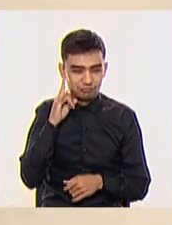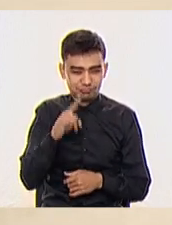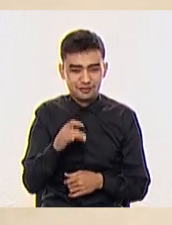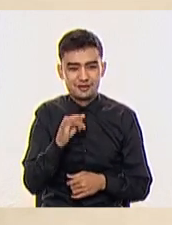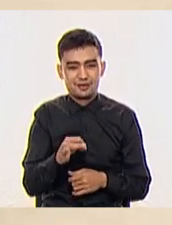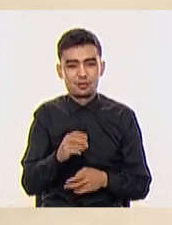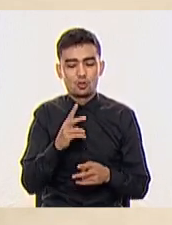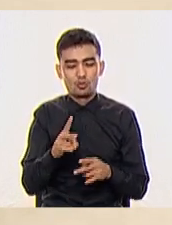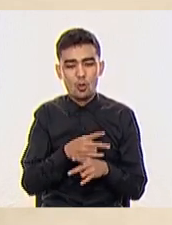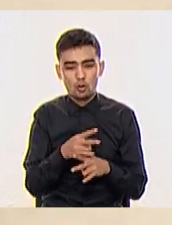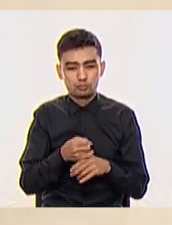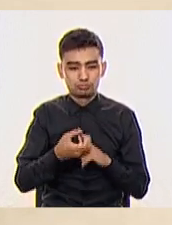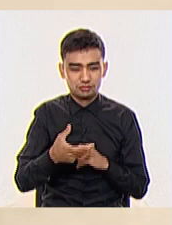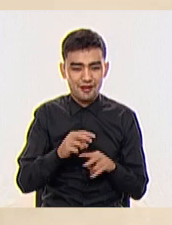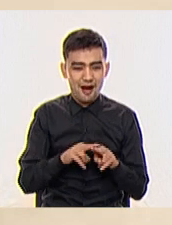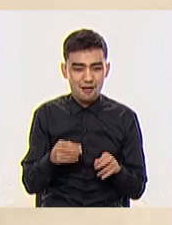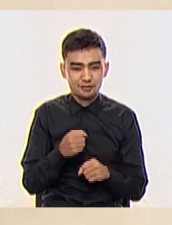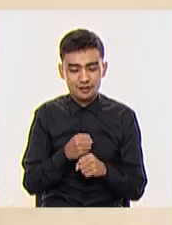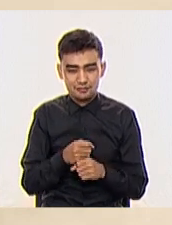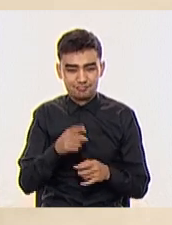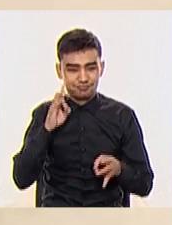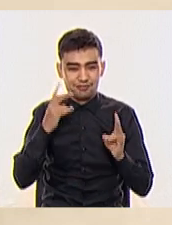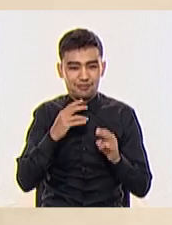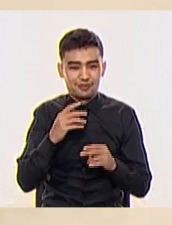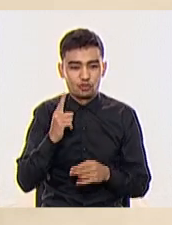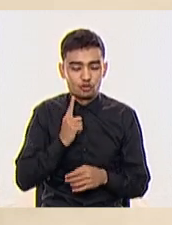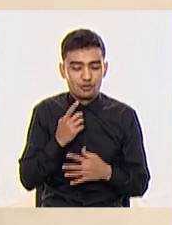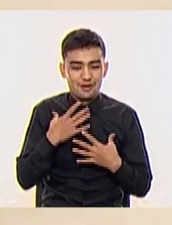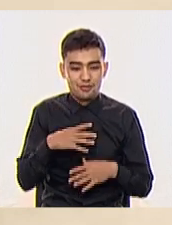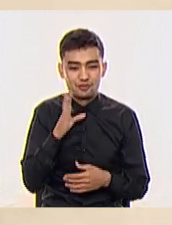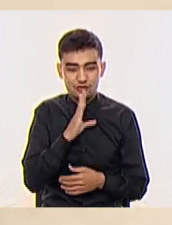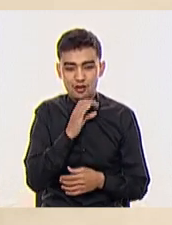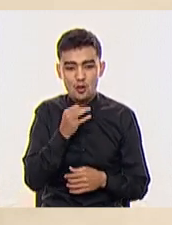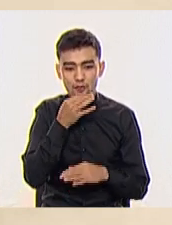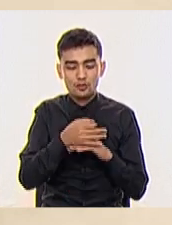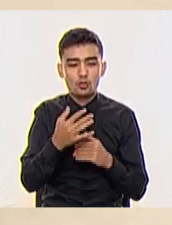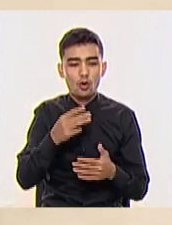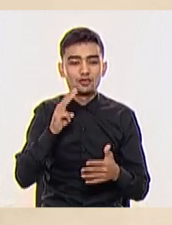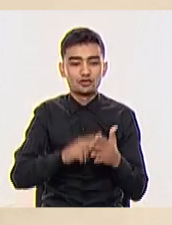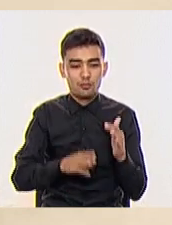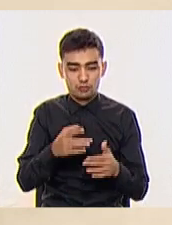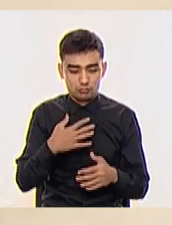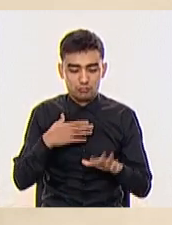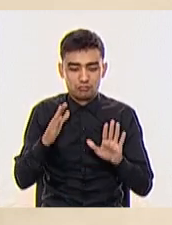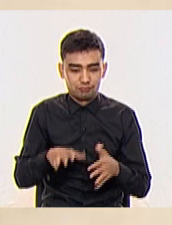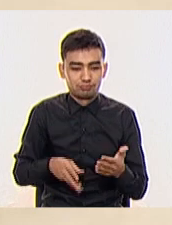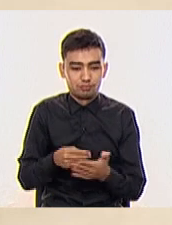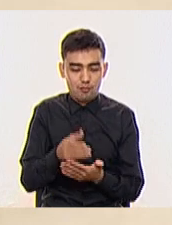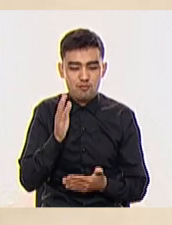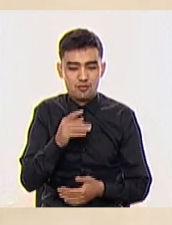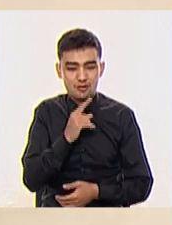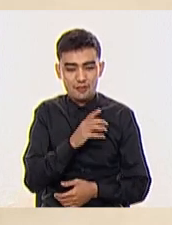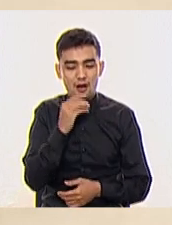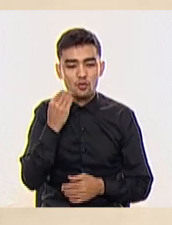немесе кешкі жиындар дәл осындай дауға айналатын күтпеген әйелдер енді жауаптылар қанша айыппұл салса да көтеруге дайынбыз деп отыр.